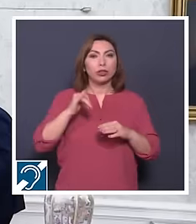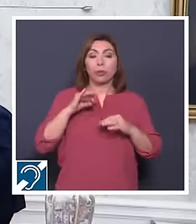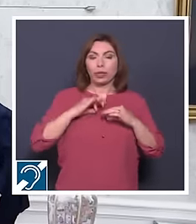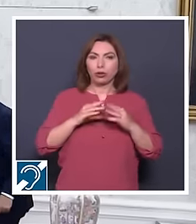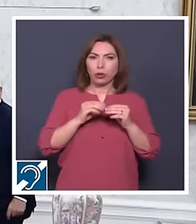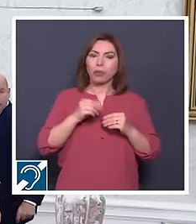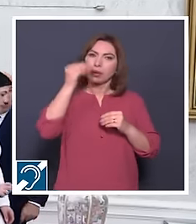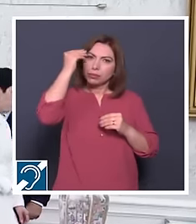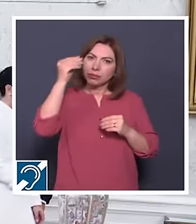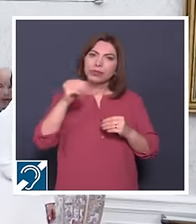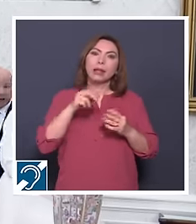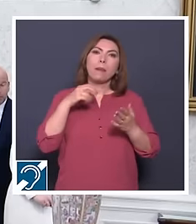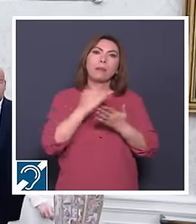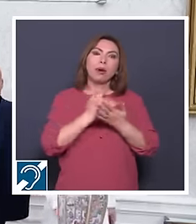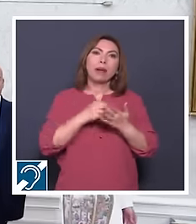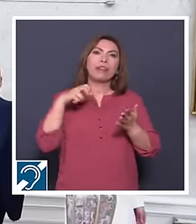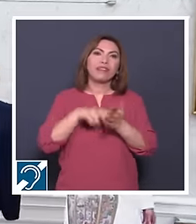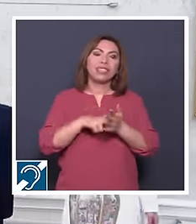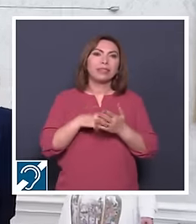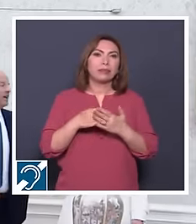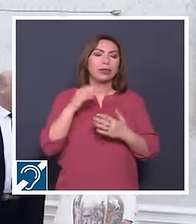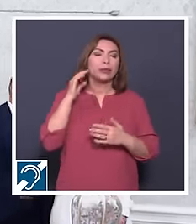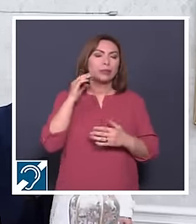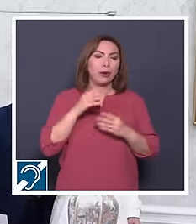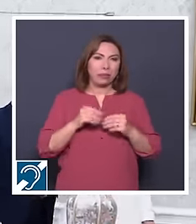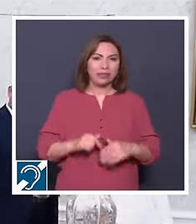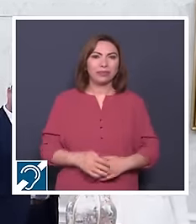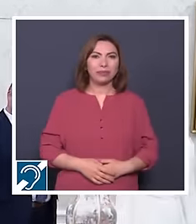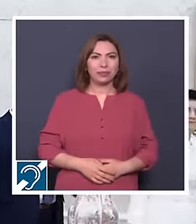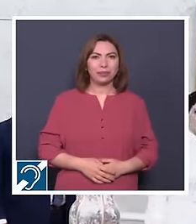Iohannis a amintit de programul Visa Waiver.